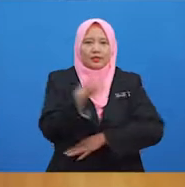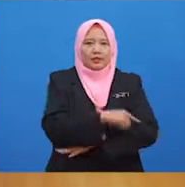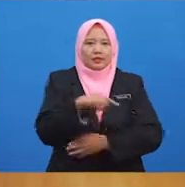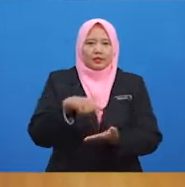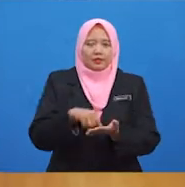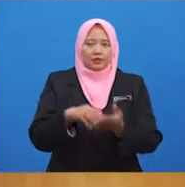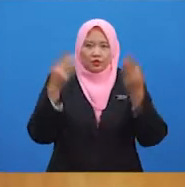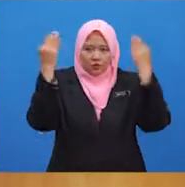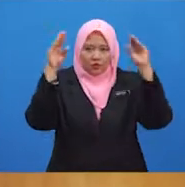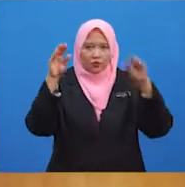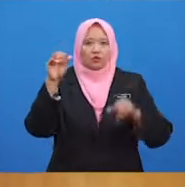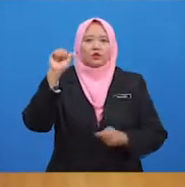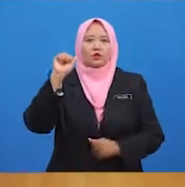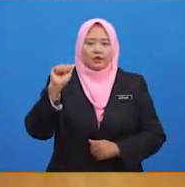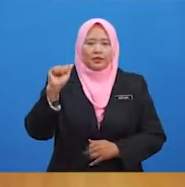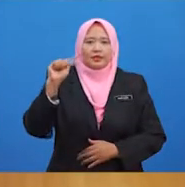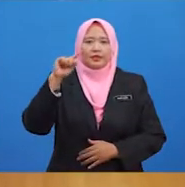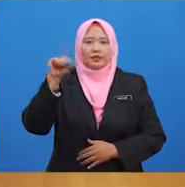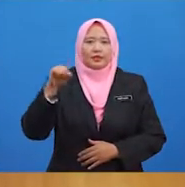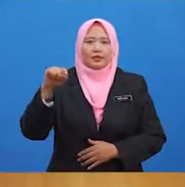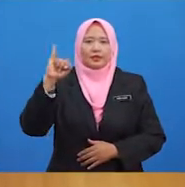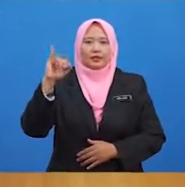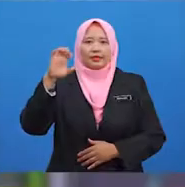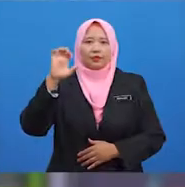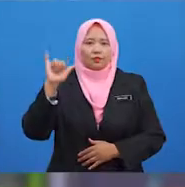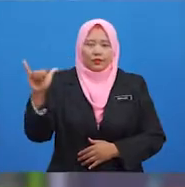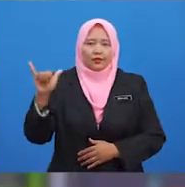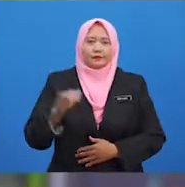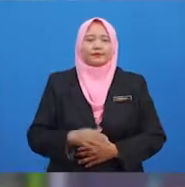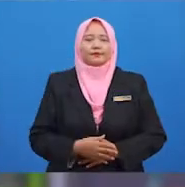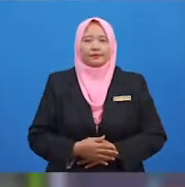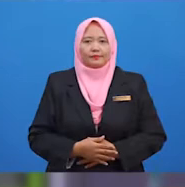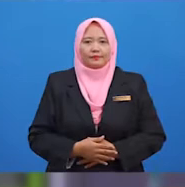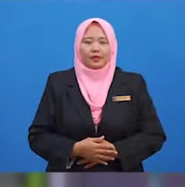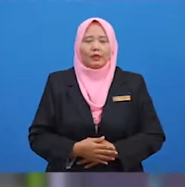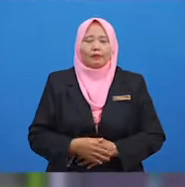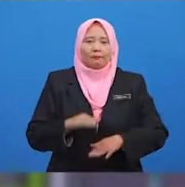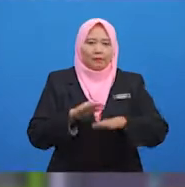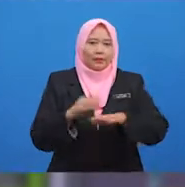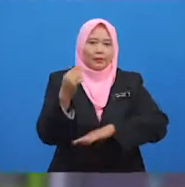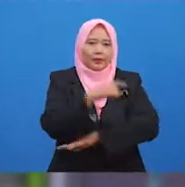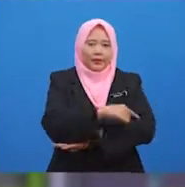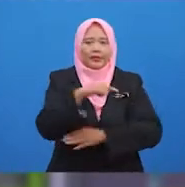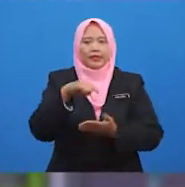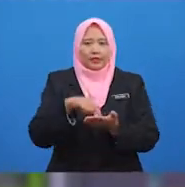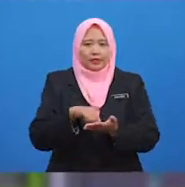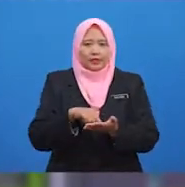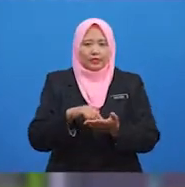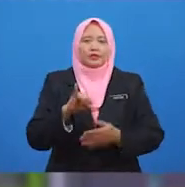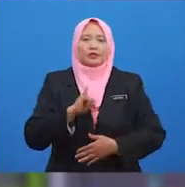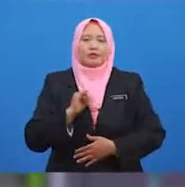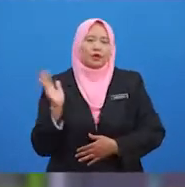Azi dari SMK Taman Melawati Gombak. Pada hari ini, sekali lagi Cikgu ingin